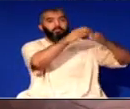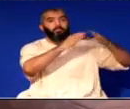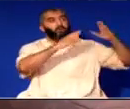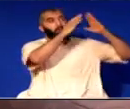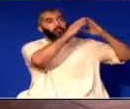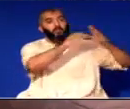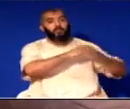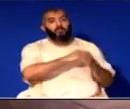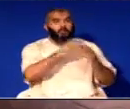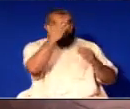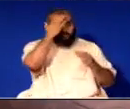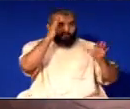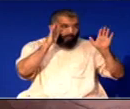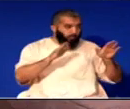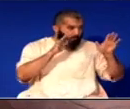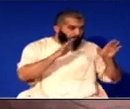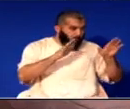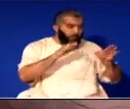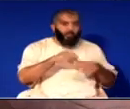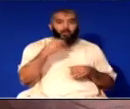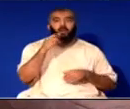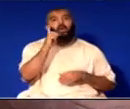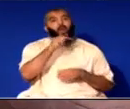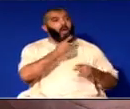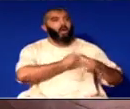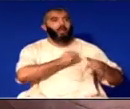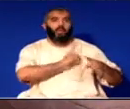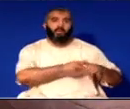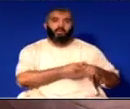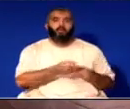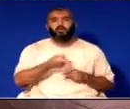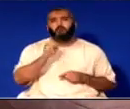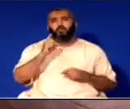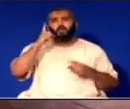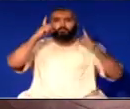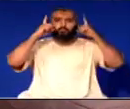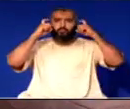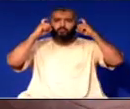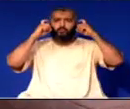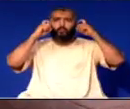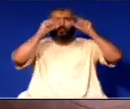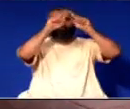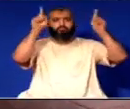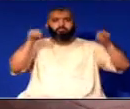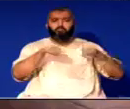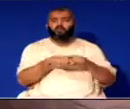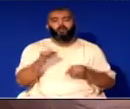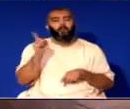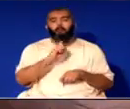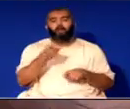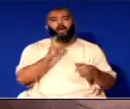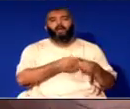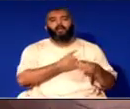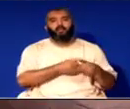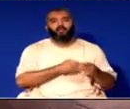الصورة المقصود بها هي الصنم، هي حجم جسمه هي هذه اللي هضروا عليها، موش الصورة هذه،